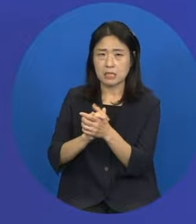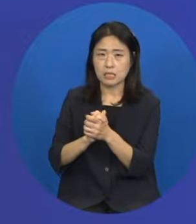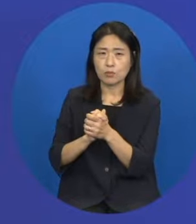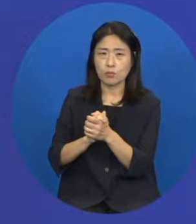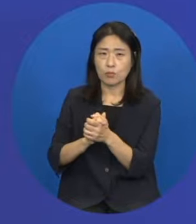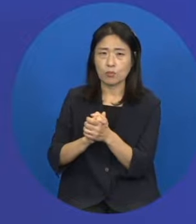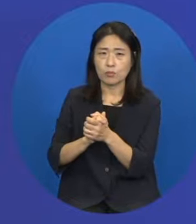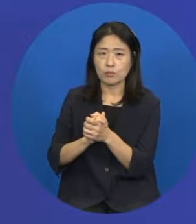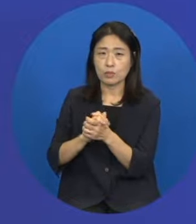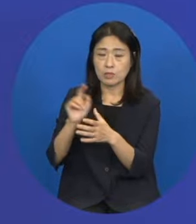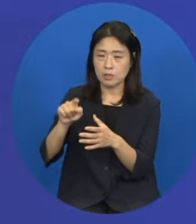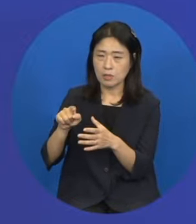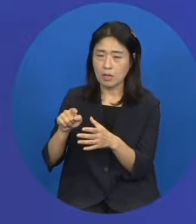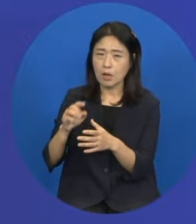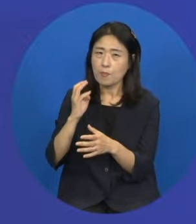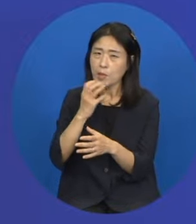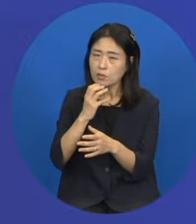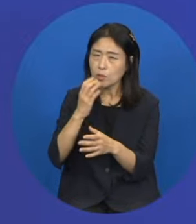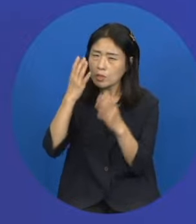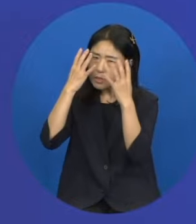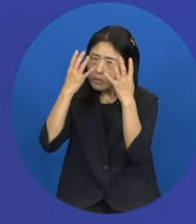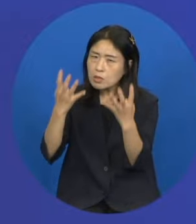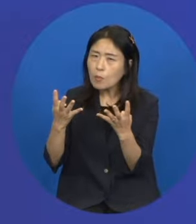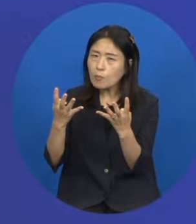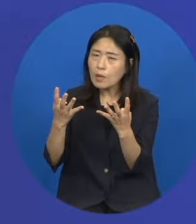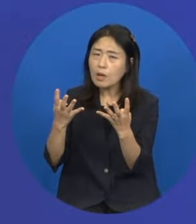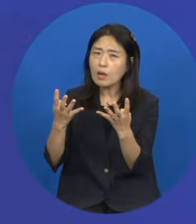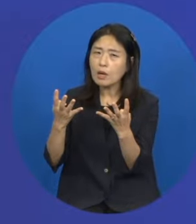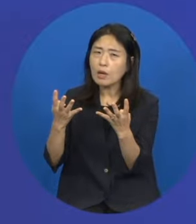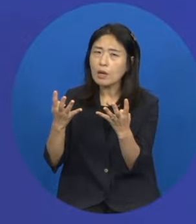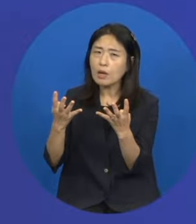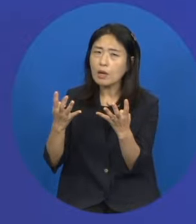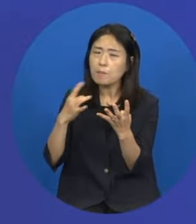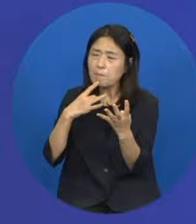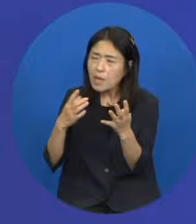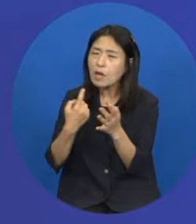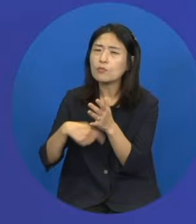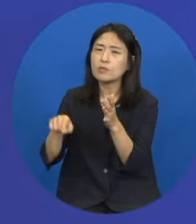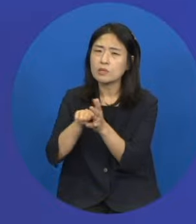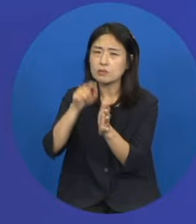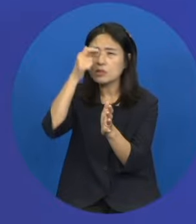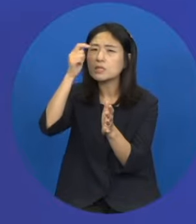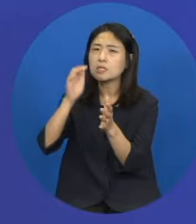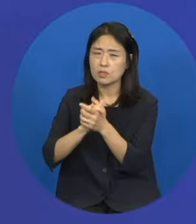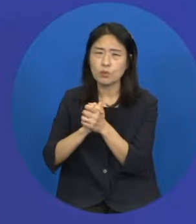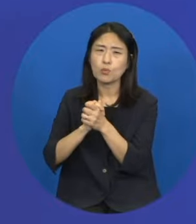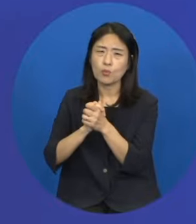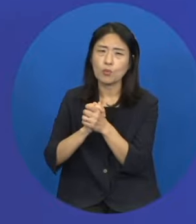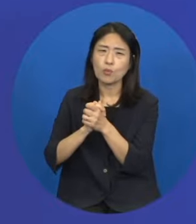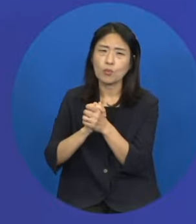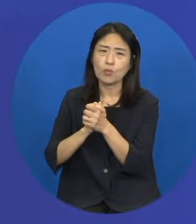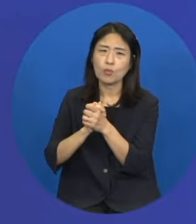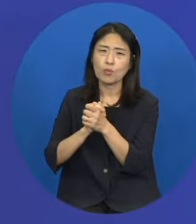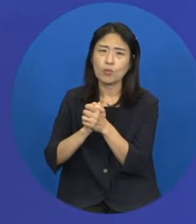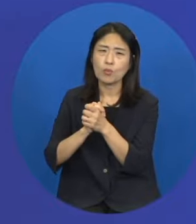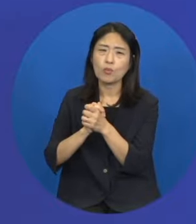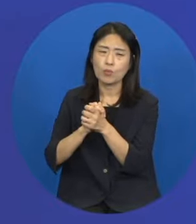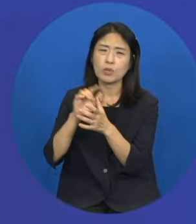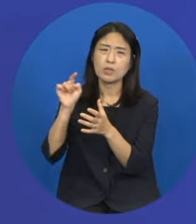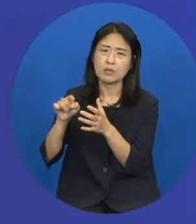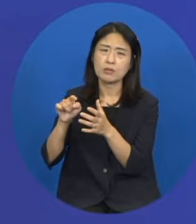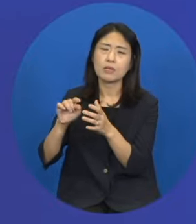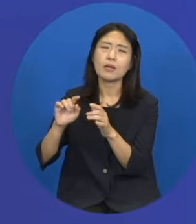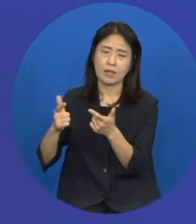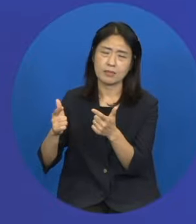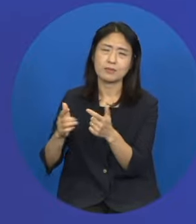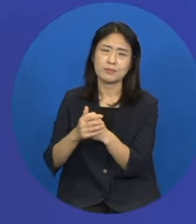기도하지는 않았다라고, 그러니까 베드로의 석방을 물론 기도했겠지만 그것만이 응답이라고 기도한 것은 아니었다라고 하는 거예요. 그